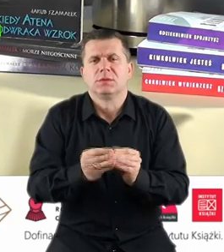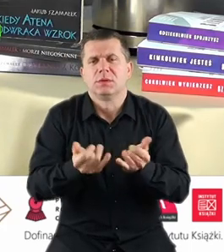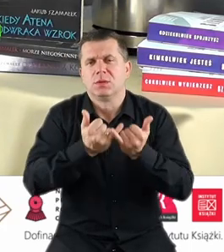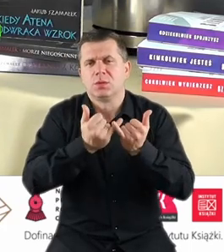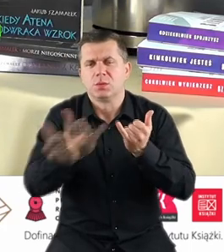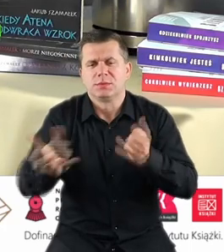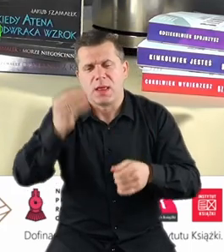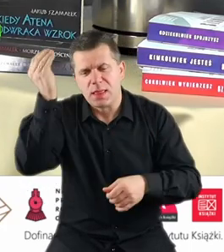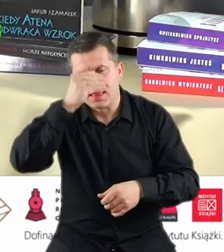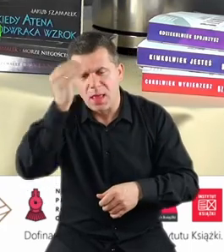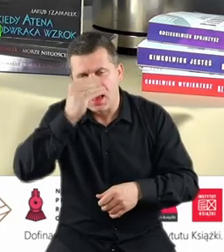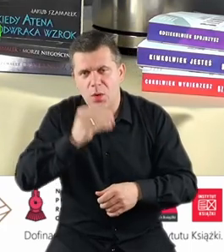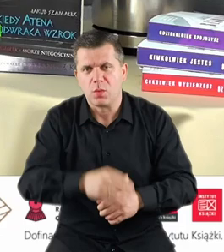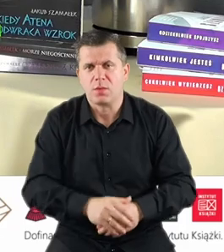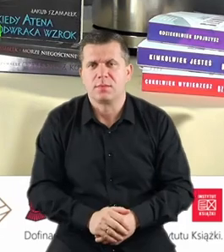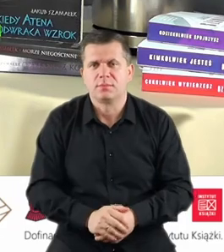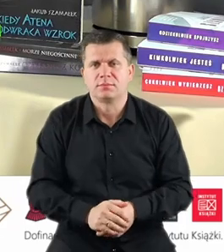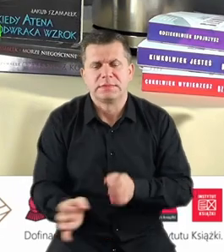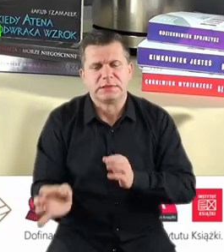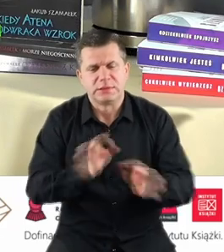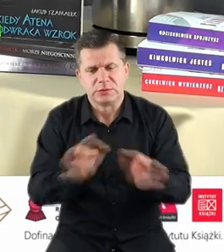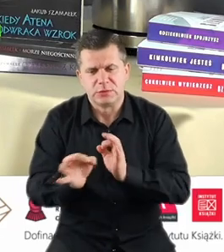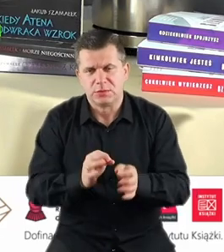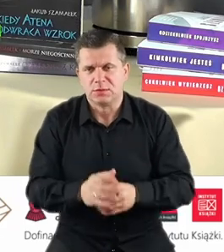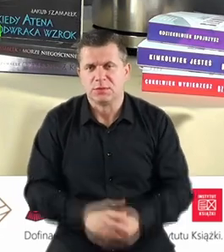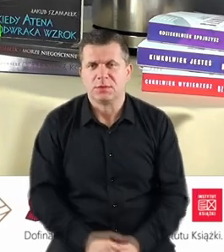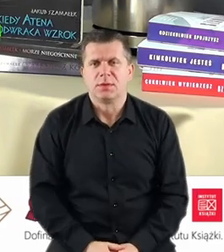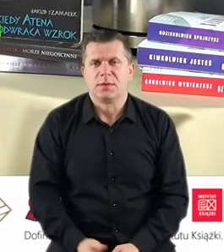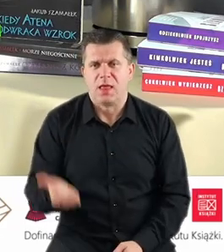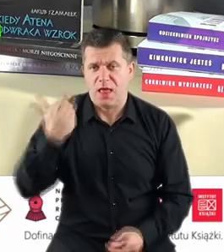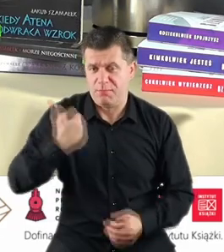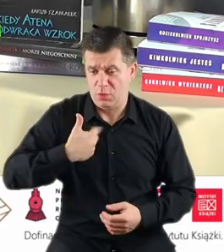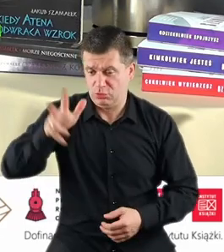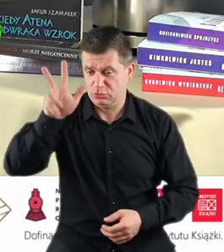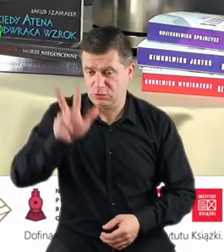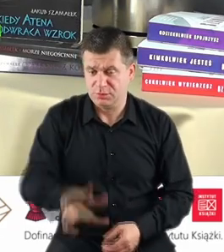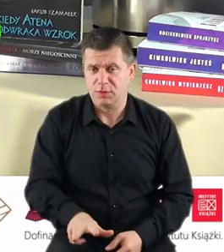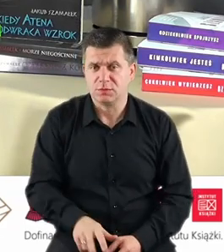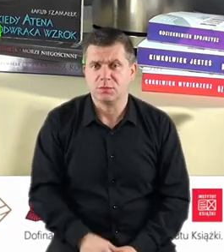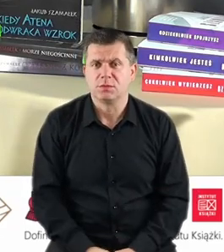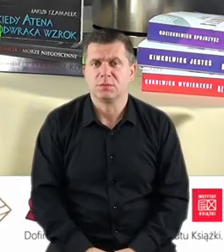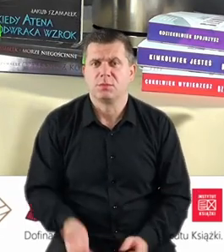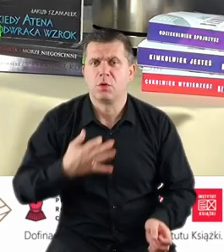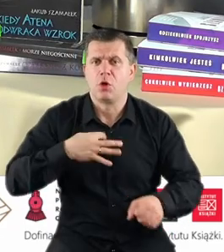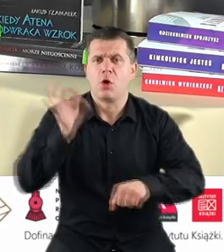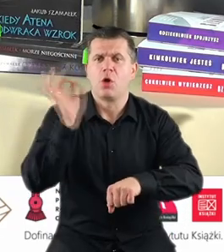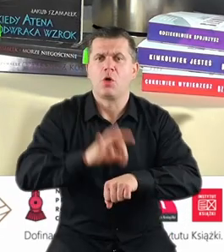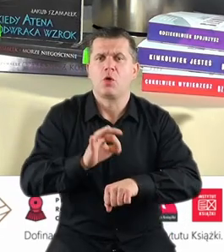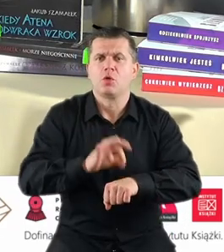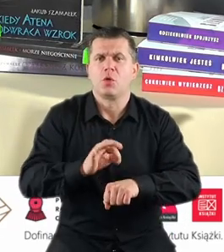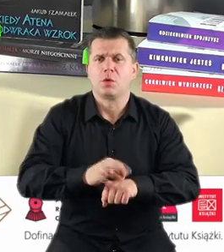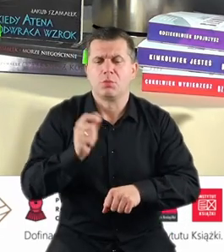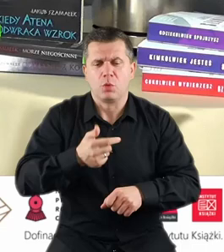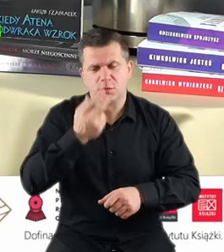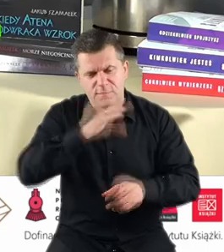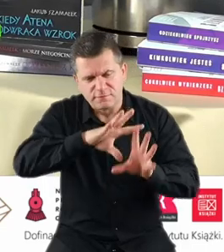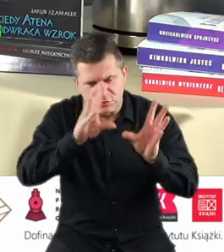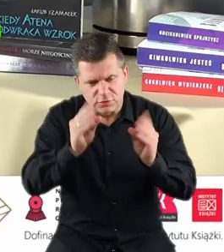annałów sowiecko i archeologii, bo miałem takie 3 miesiące kiedyś w trakcie doktoratu, że po prostu musiałem